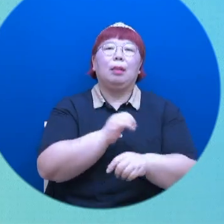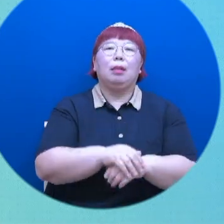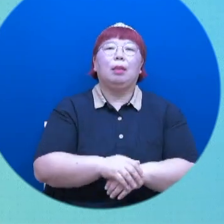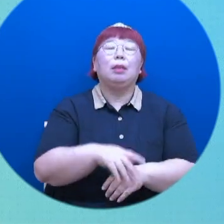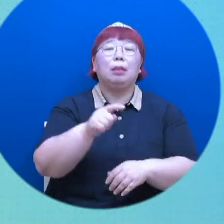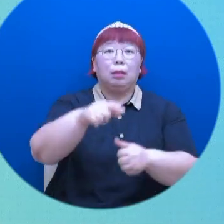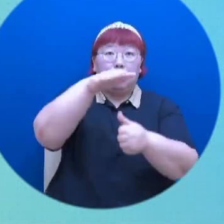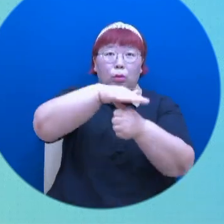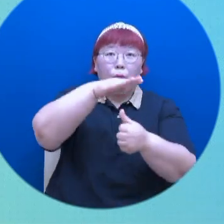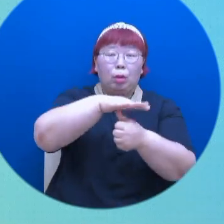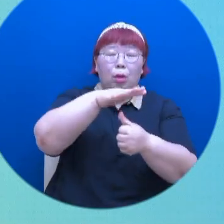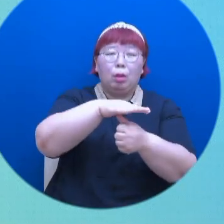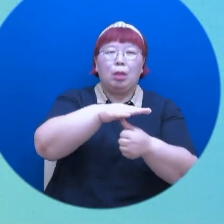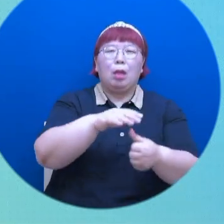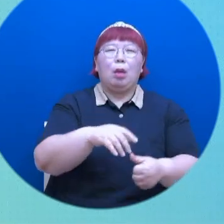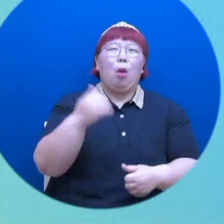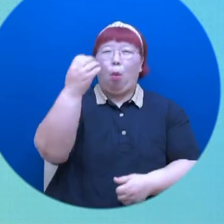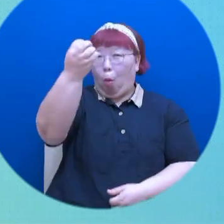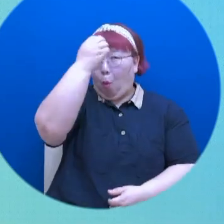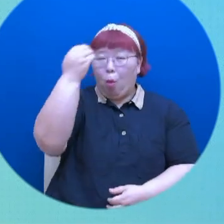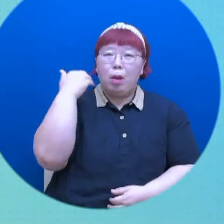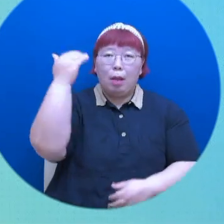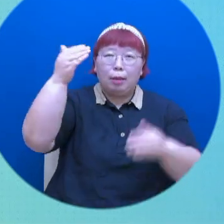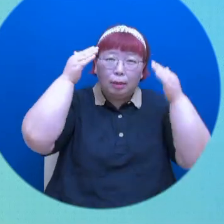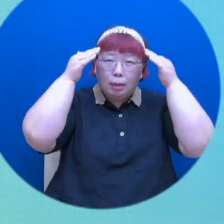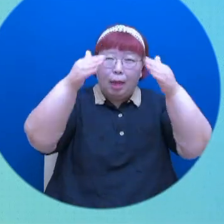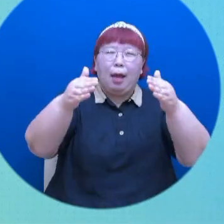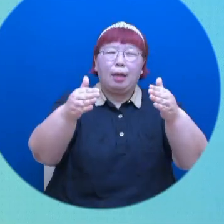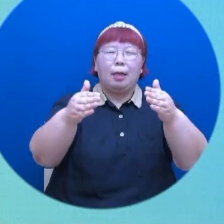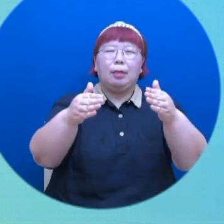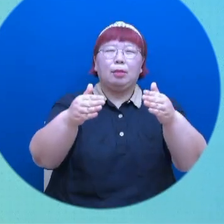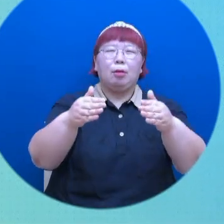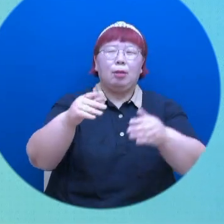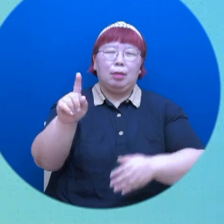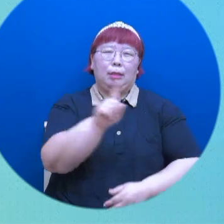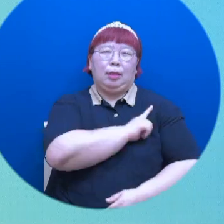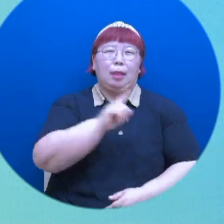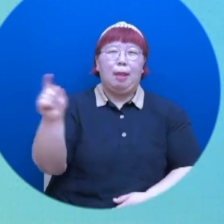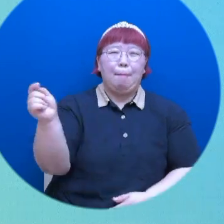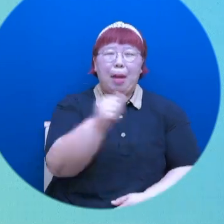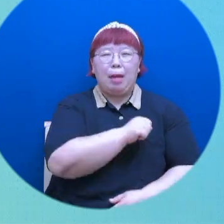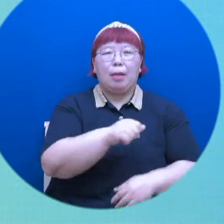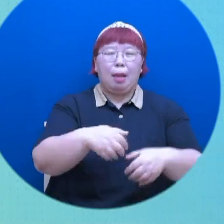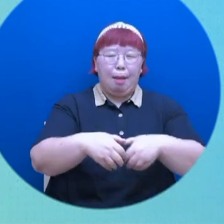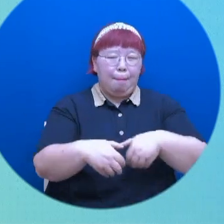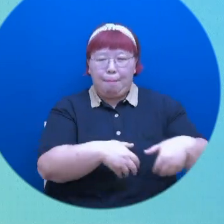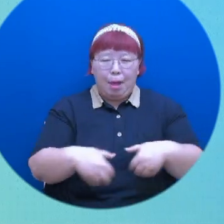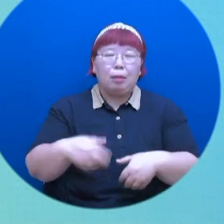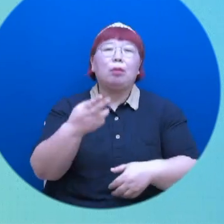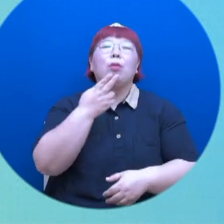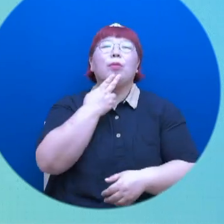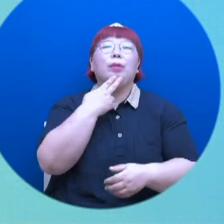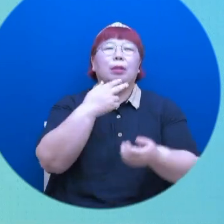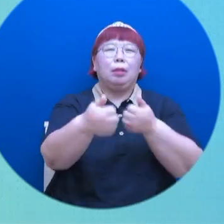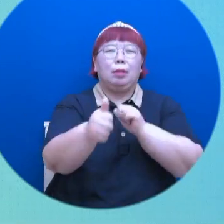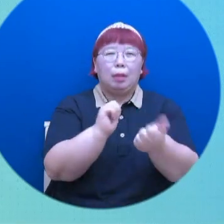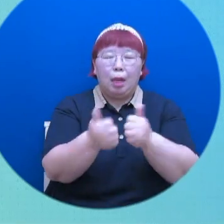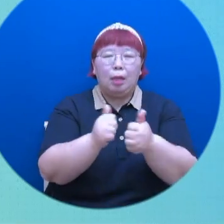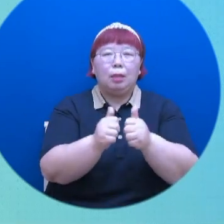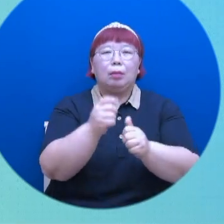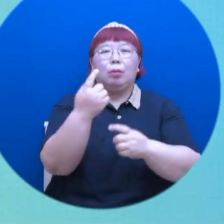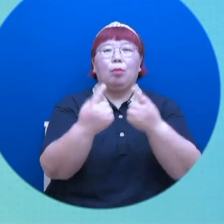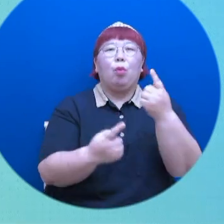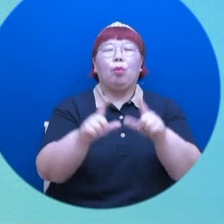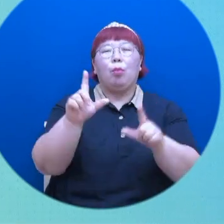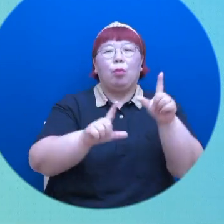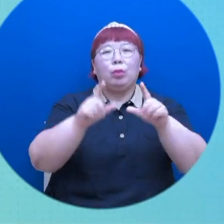소년 다윗이 골리앗을 향해서 전속력으로 망설임 없이 달리고 뛰고 있는 모습을